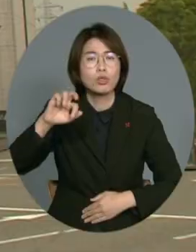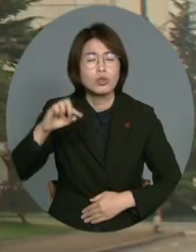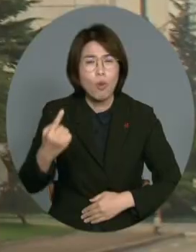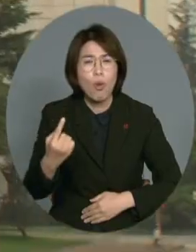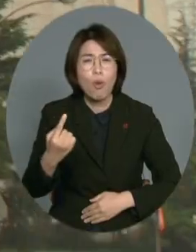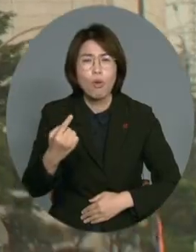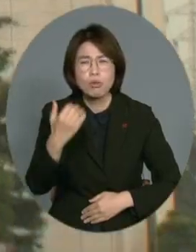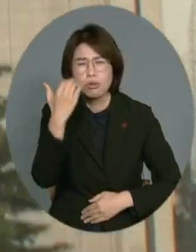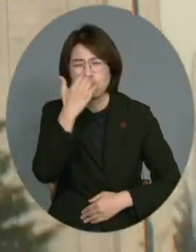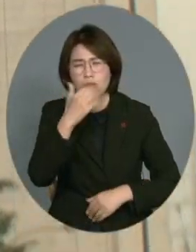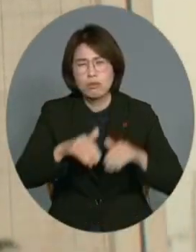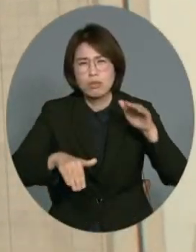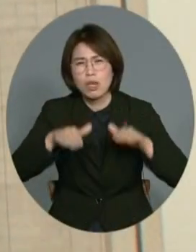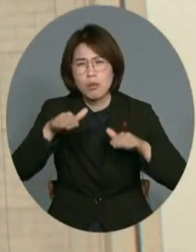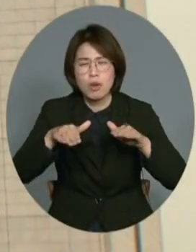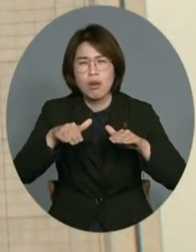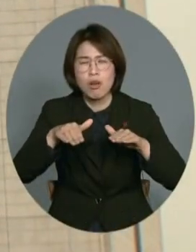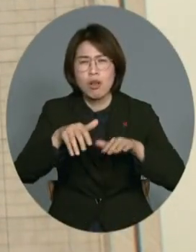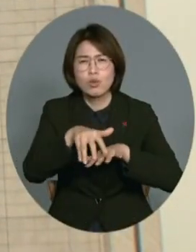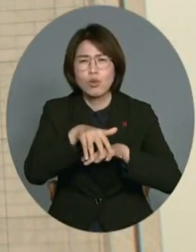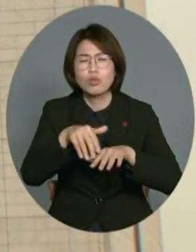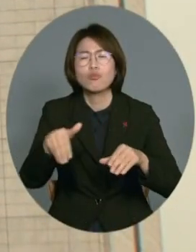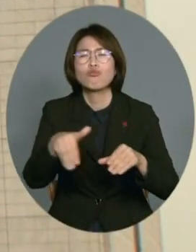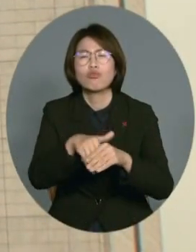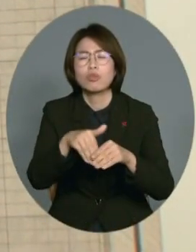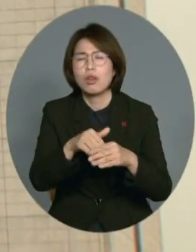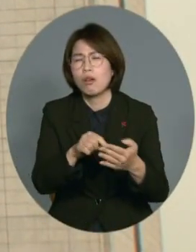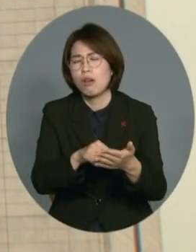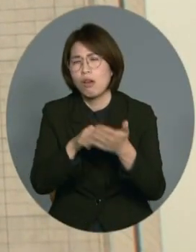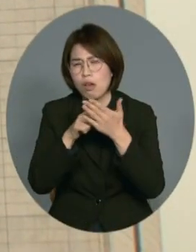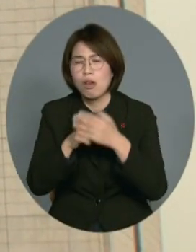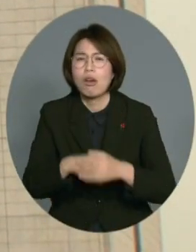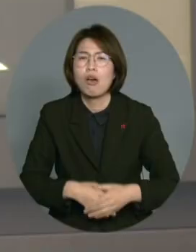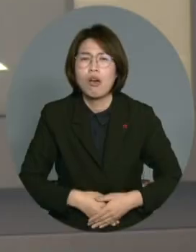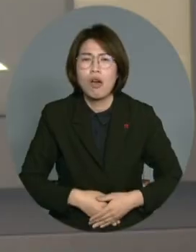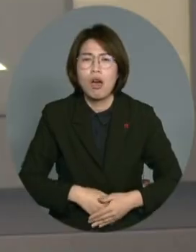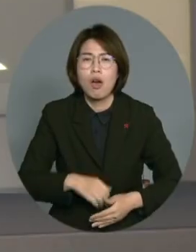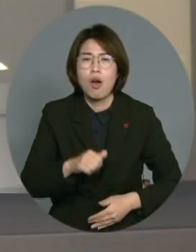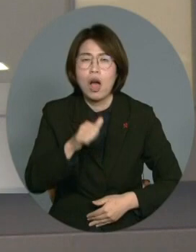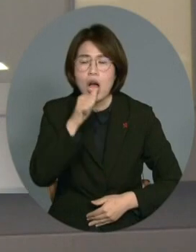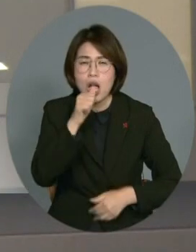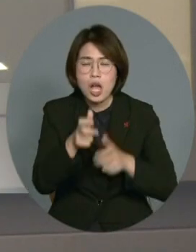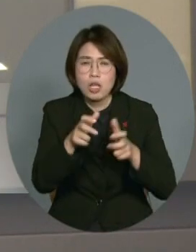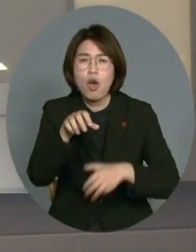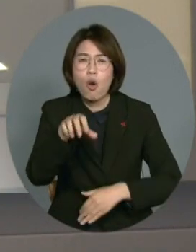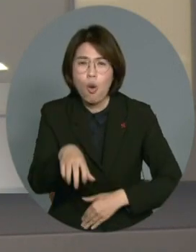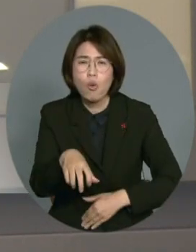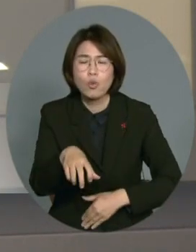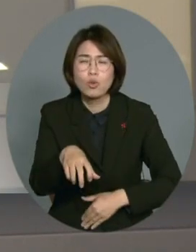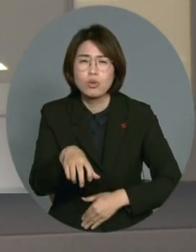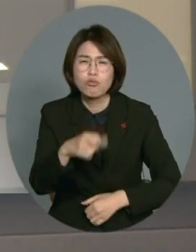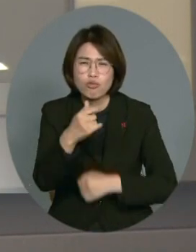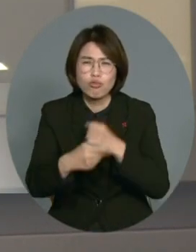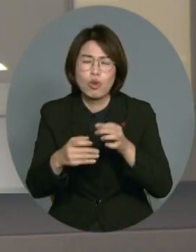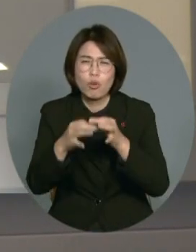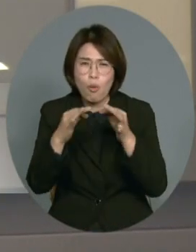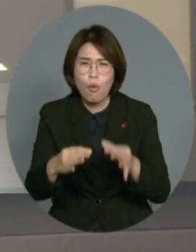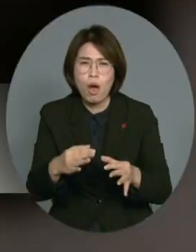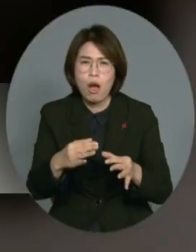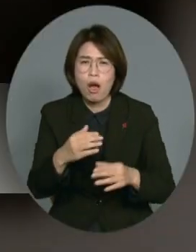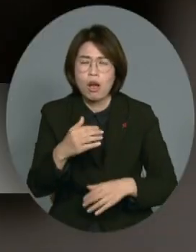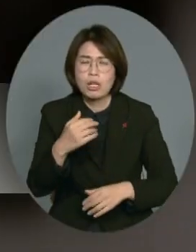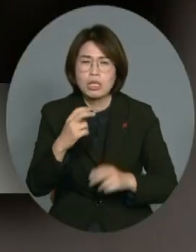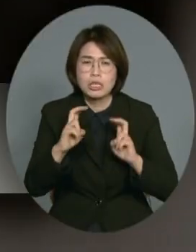폐쇄적이고 성차별적인 조직문화도 도마에 올랐습니다 10년 동안 무쳐온 직장 내